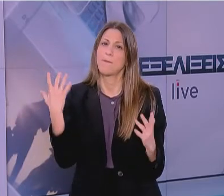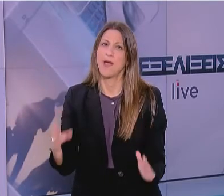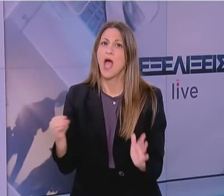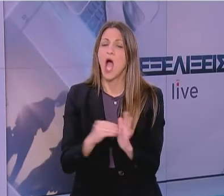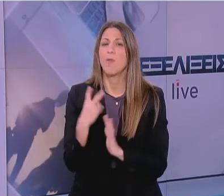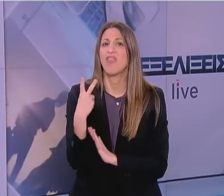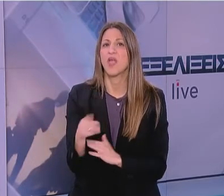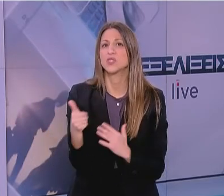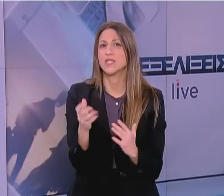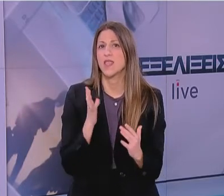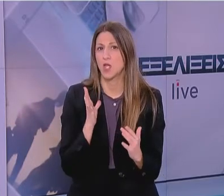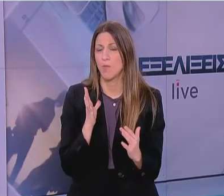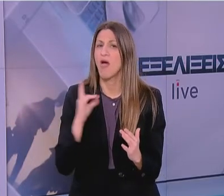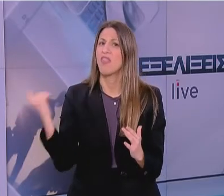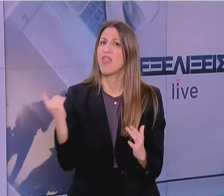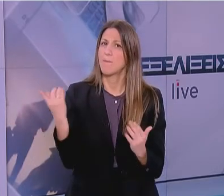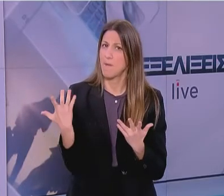πάρει ως σήμερα εξιτήριο από το νοσοκομείο.